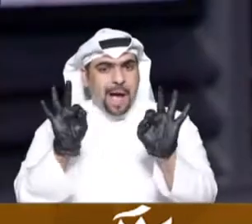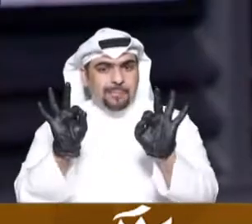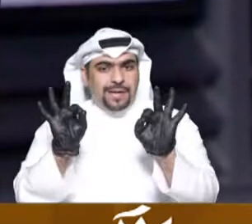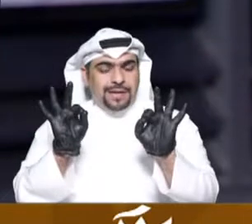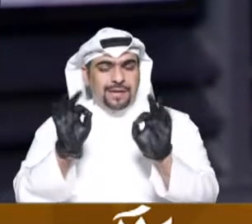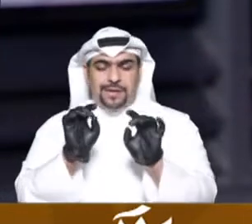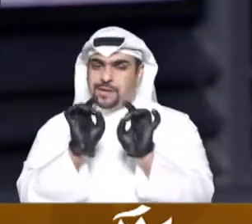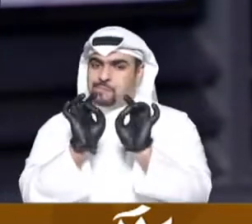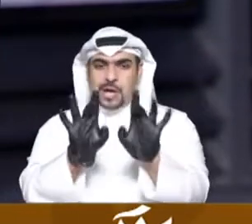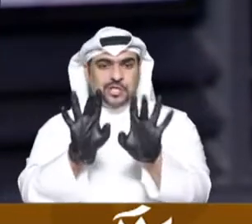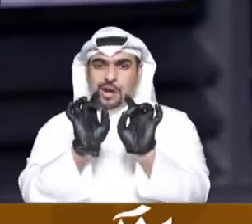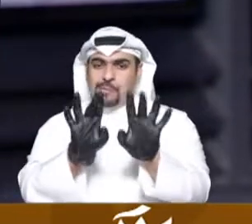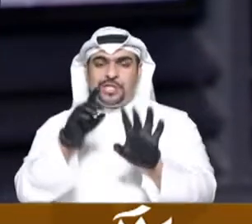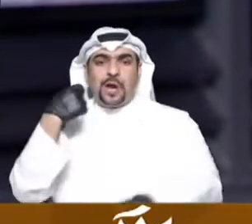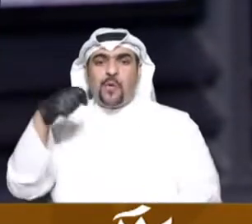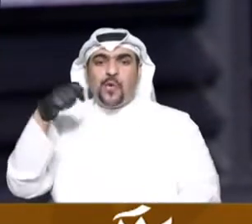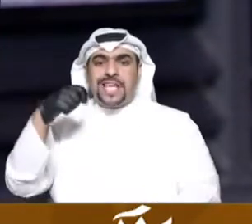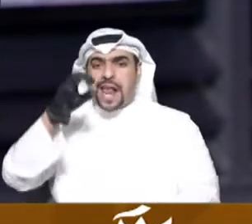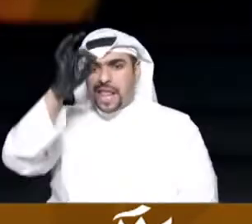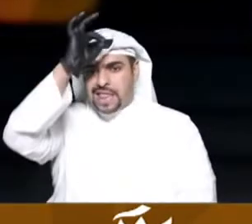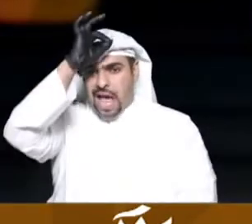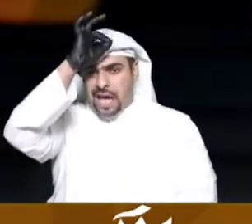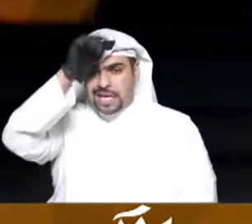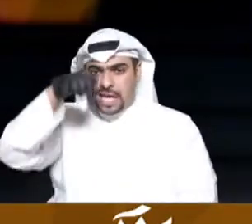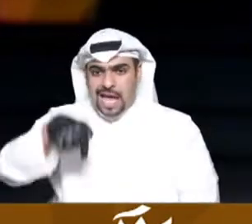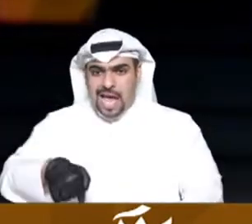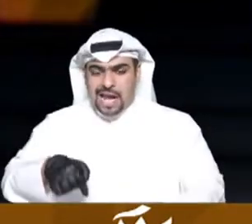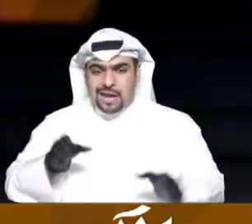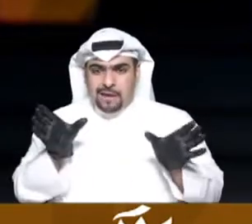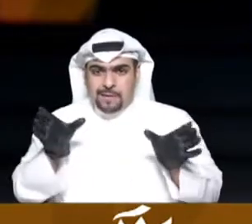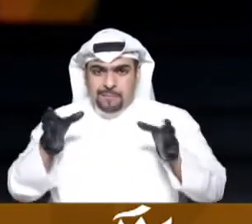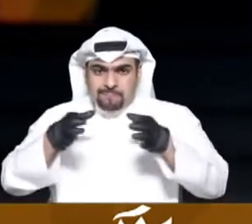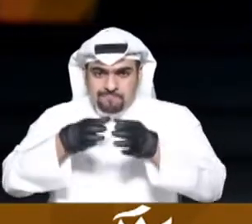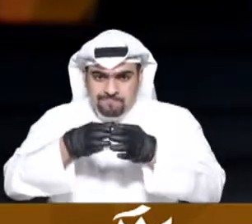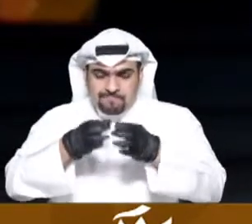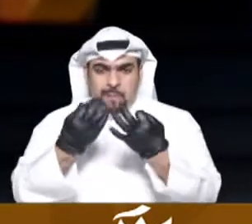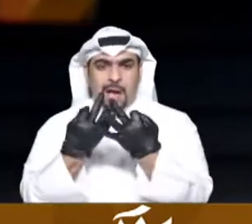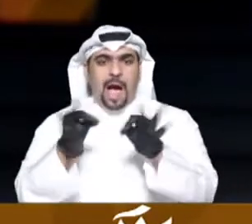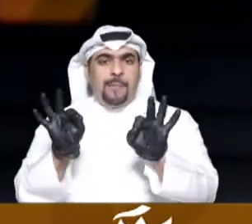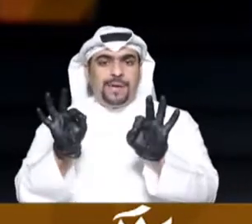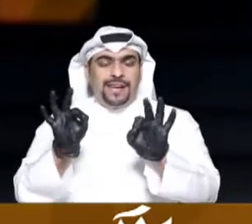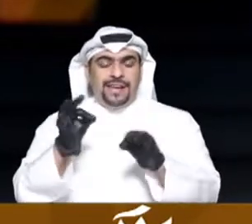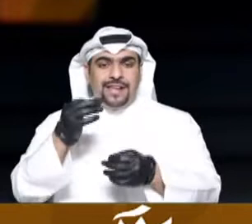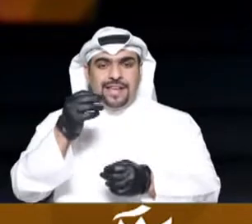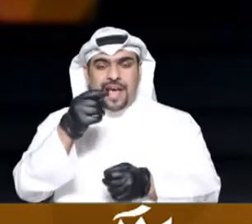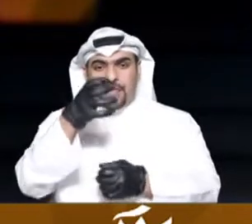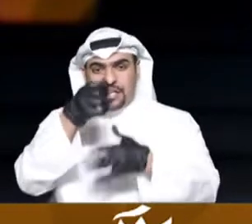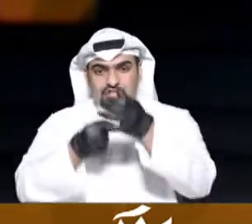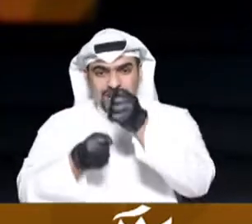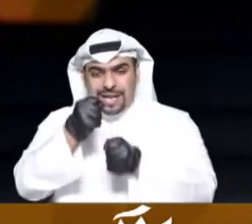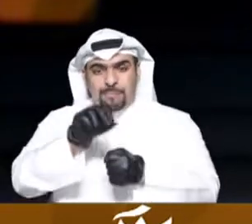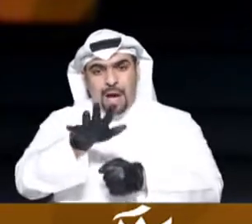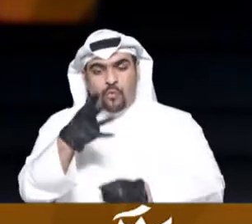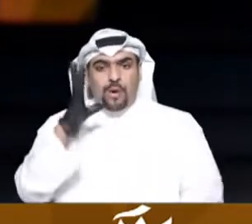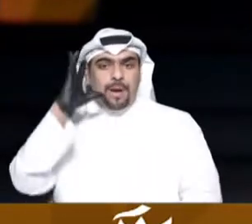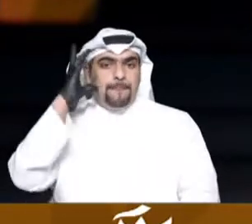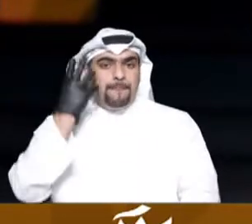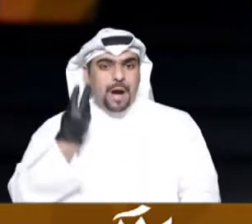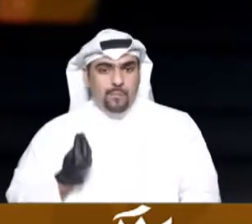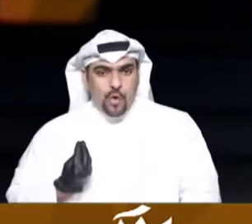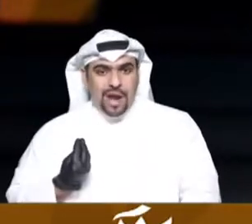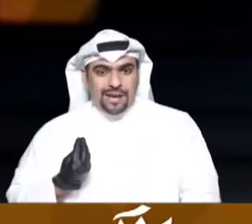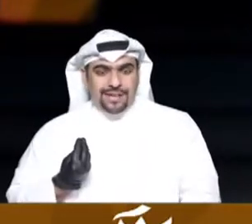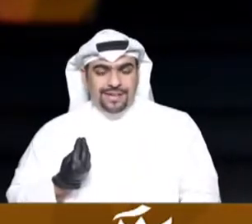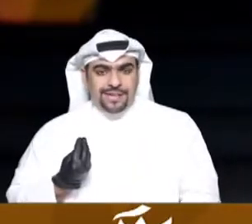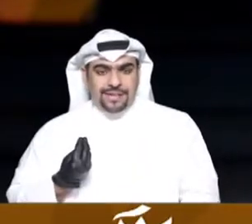في تامين المناطق الحظر الكامل سواء في جلب الشيوخ او في المهبوله. صحيح. بالتعاون ايضا مع اخوانكم في الحرس الوطني. صح. تكلمنا